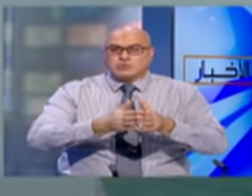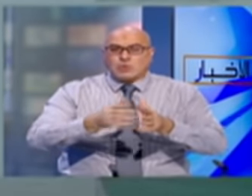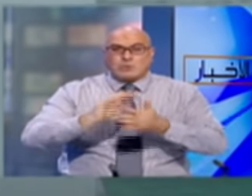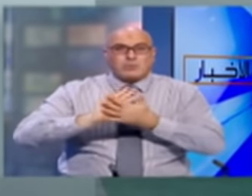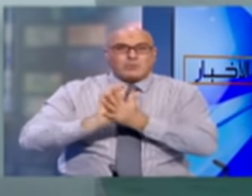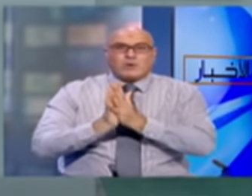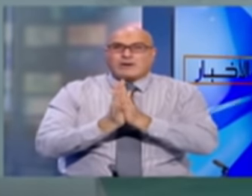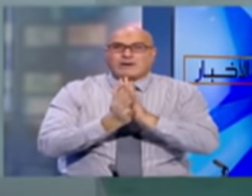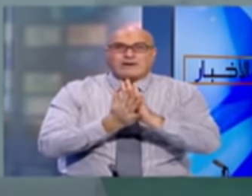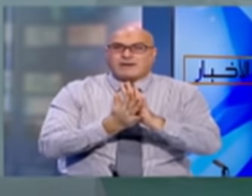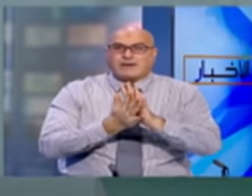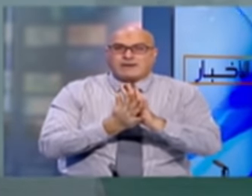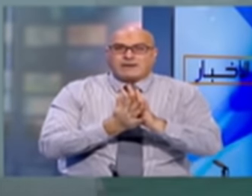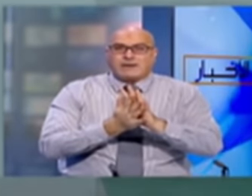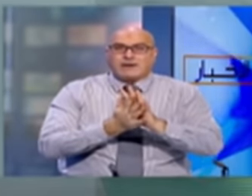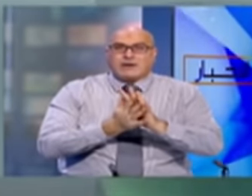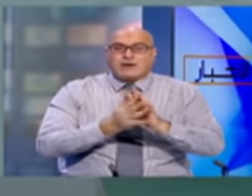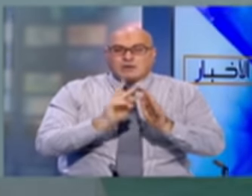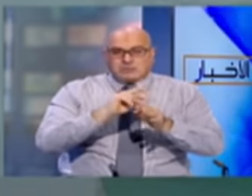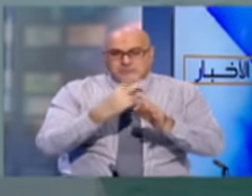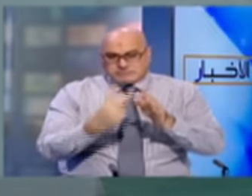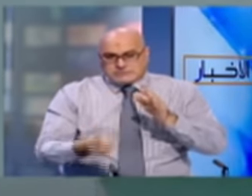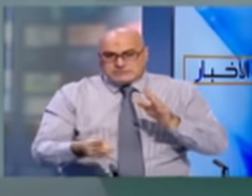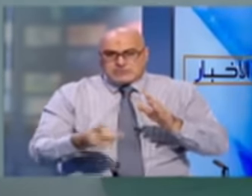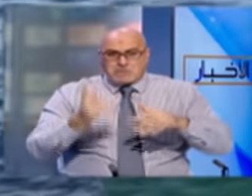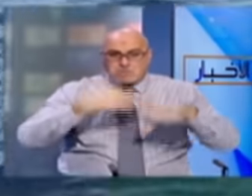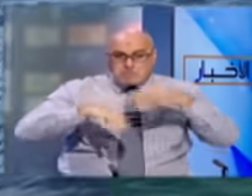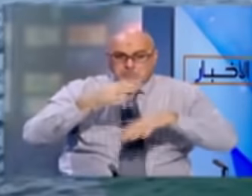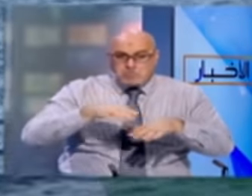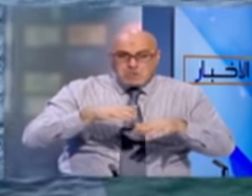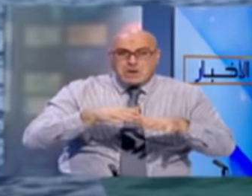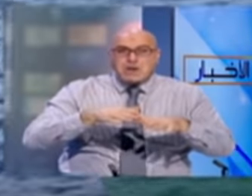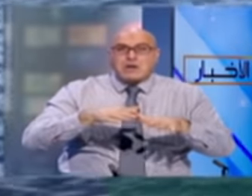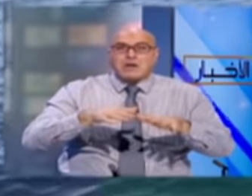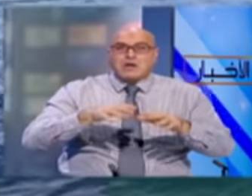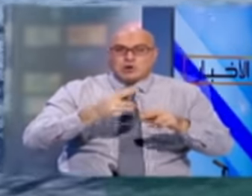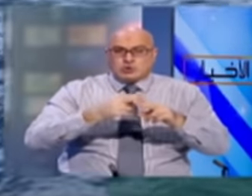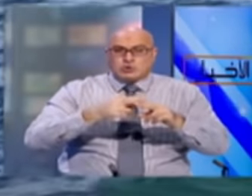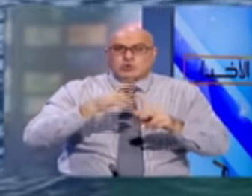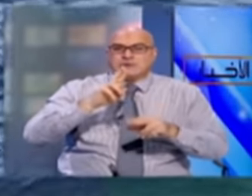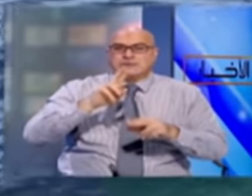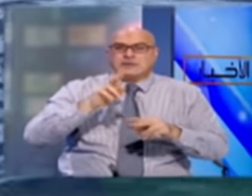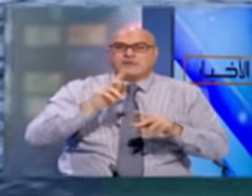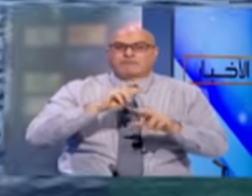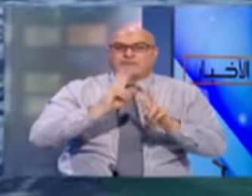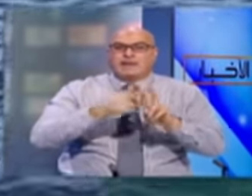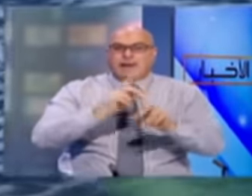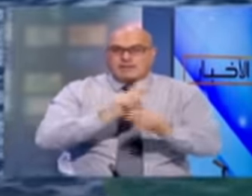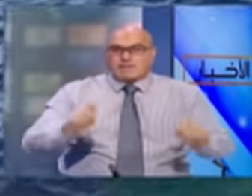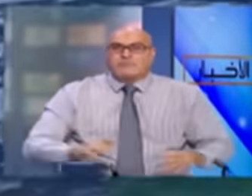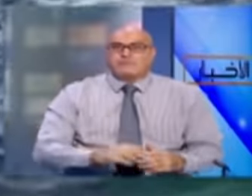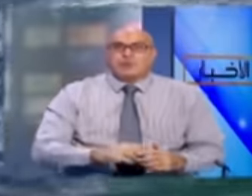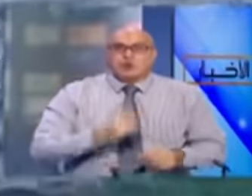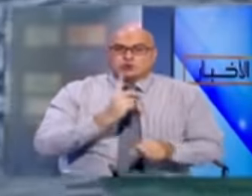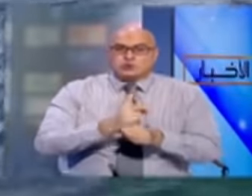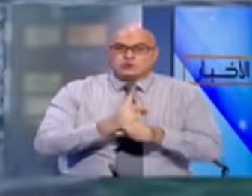تعرض لحريق قبل أن يغرق في عرض البحر شمال شرق رأس الحمراء بعنابة، تدخلت على